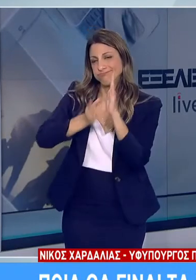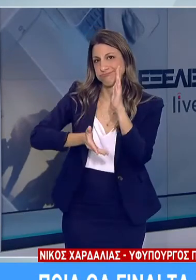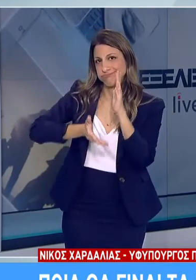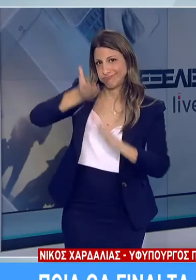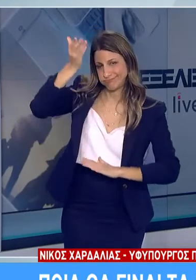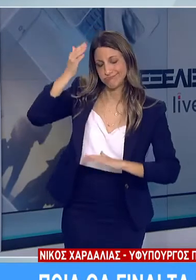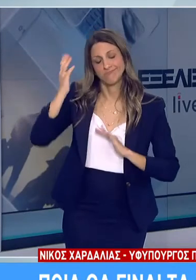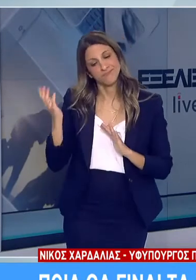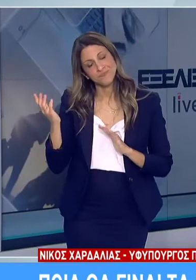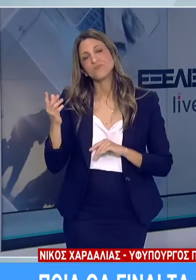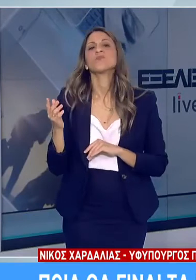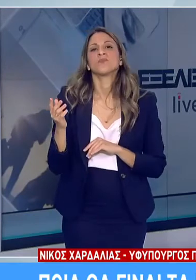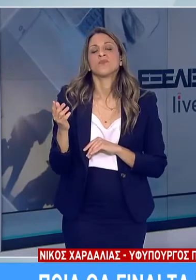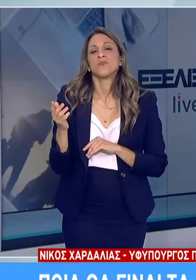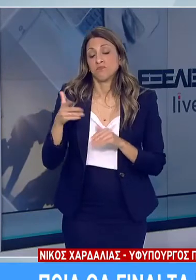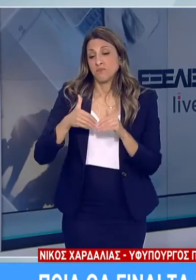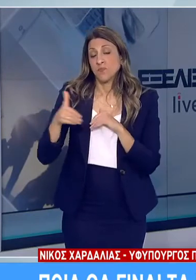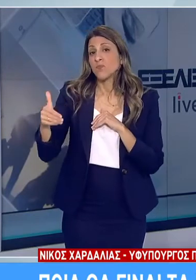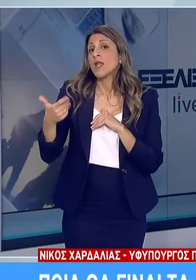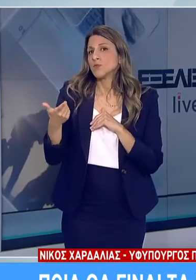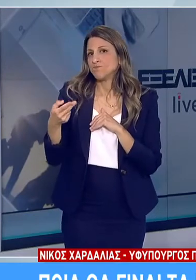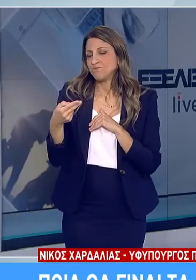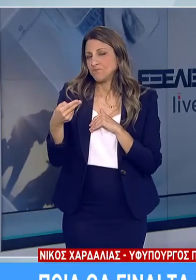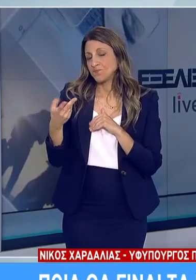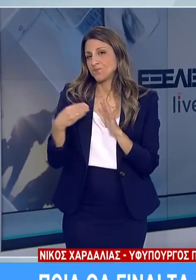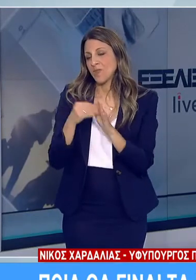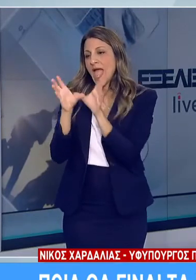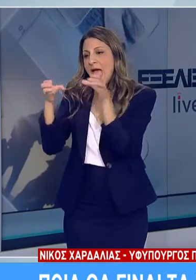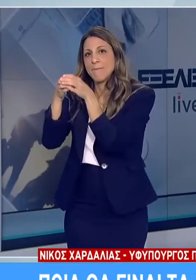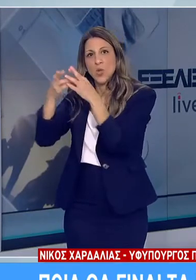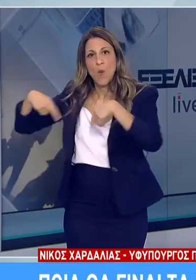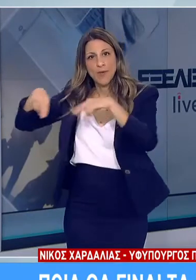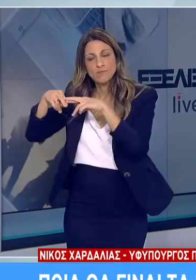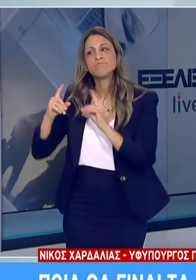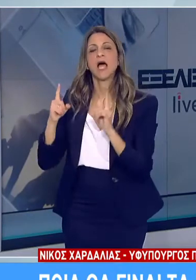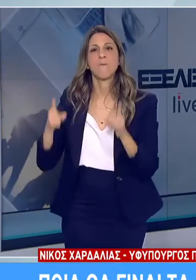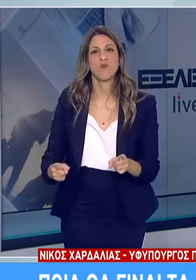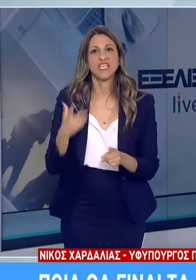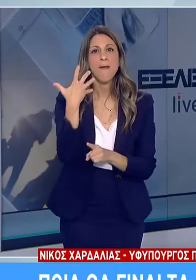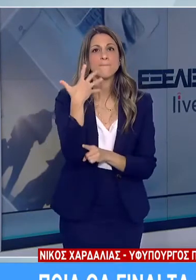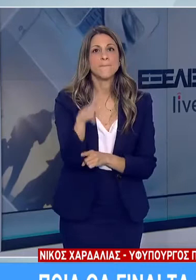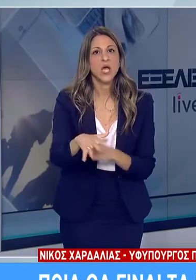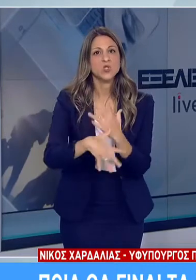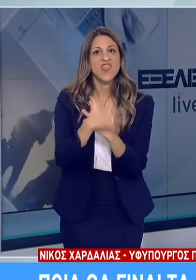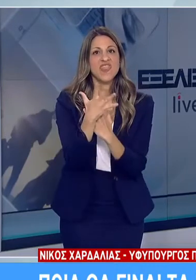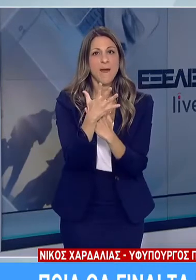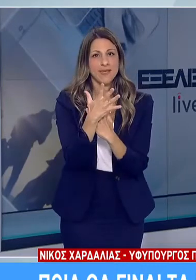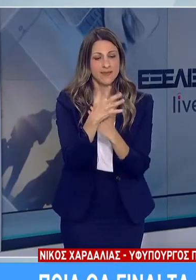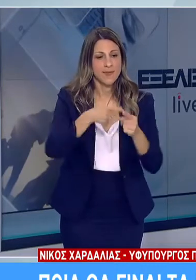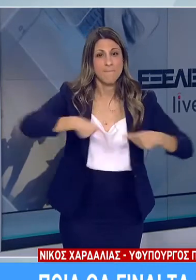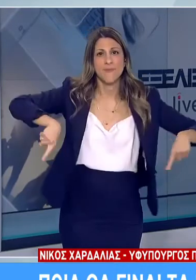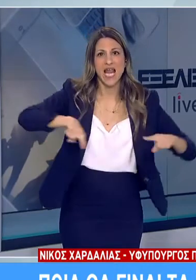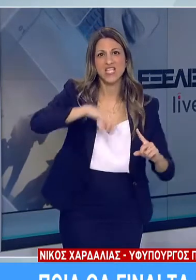αλλά και την εισήγηση της αρμόδιας Επιτροπής των Λοιμοξιολόγων, αποφασίστηκε να ανοίξουν οι 515 οργανωμένες παραλίες που υπάρχουν σε